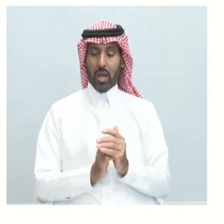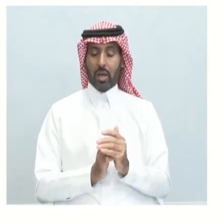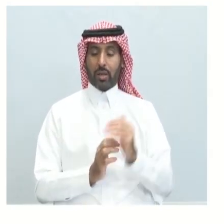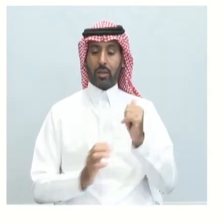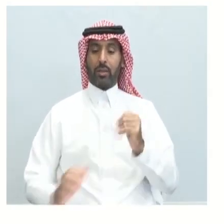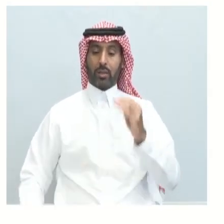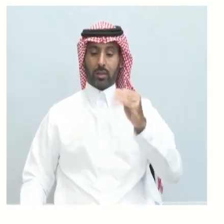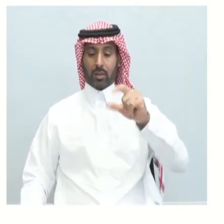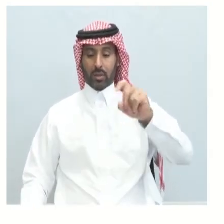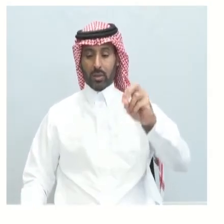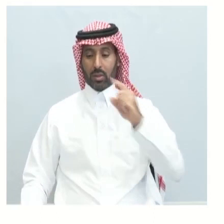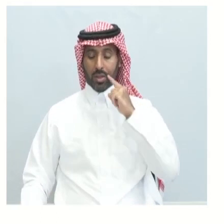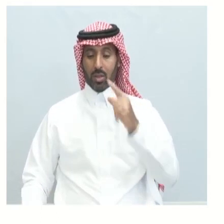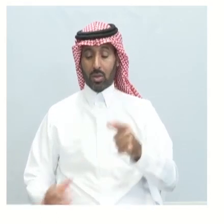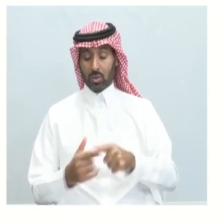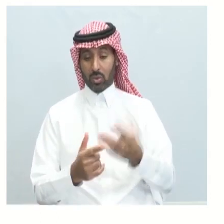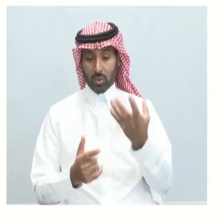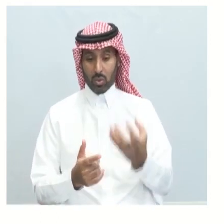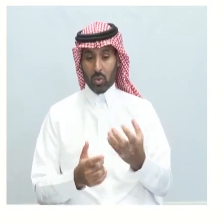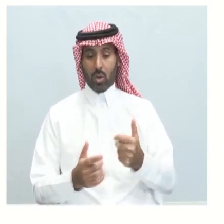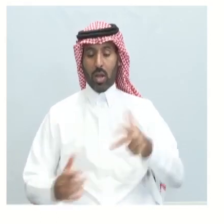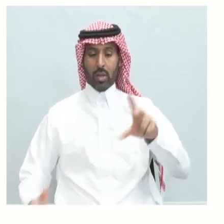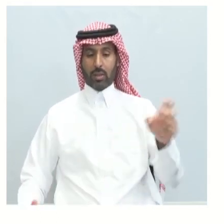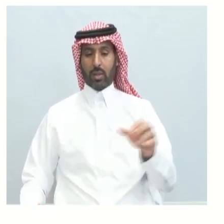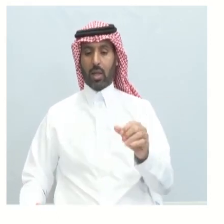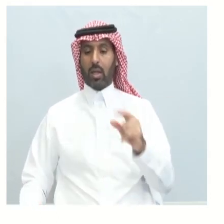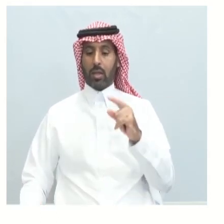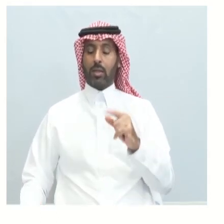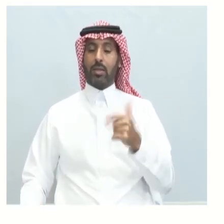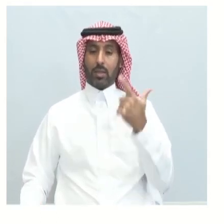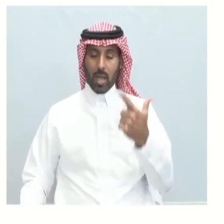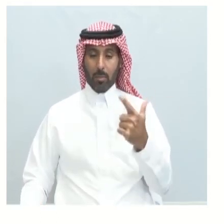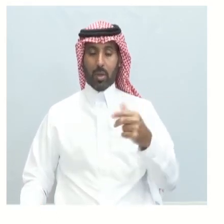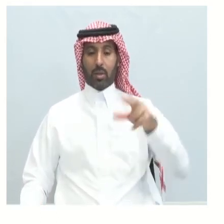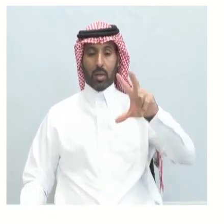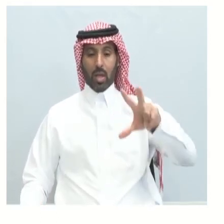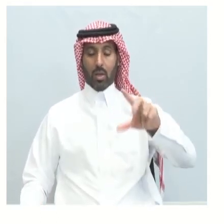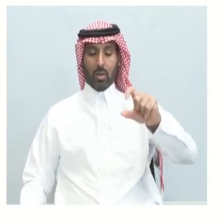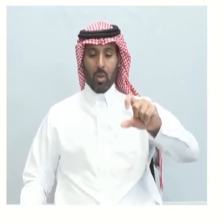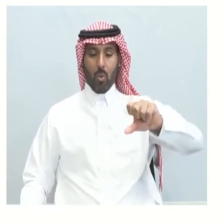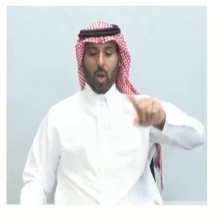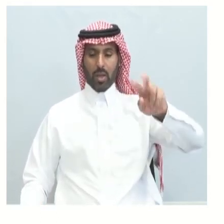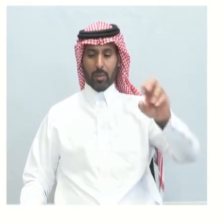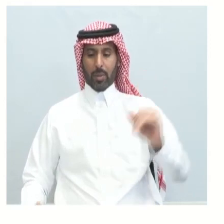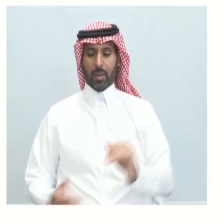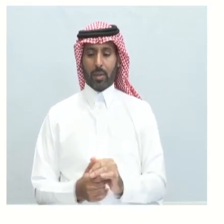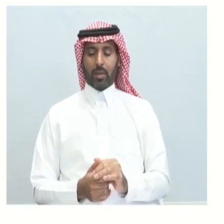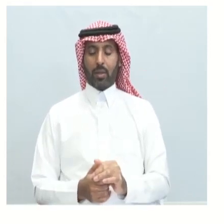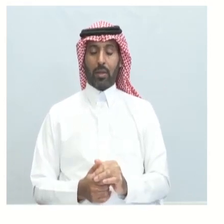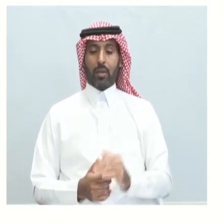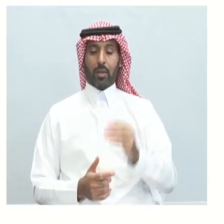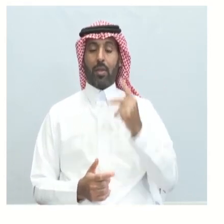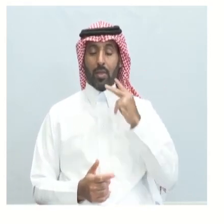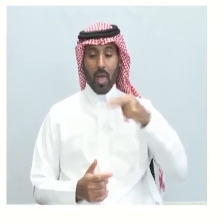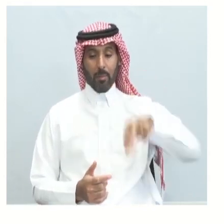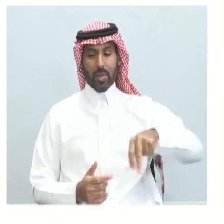والبازلت والصوان والرخام سابعا الدوادمي يحتوي صخور الجرانيت والصخور المتحوله ثامنا